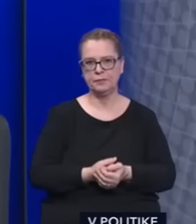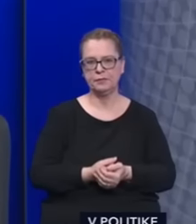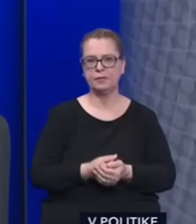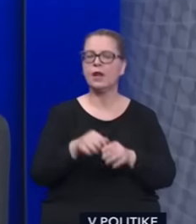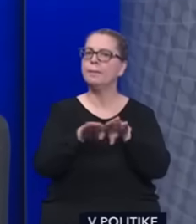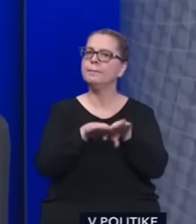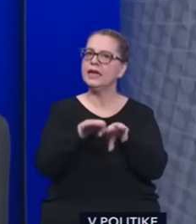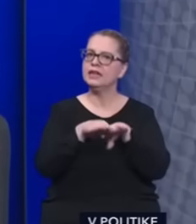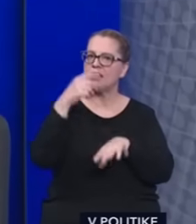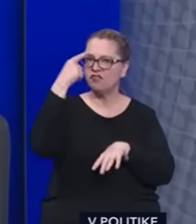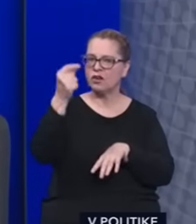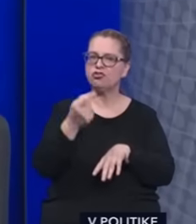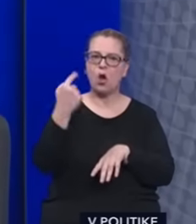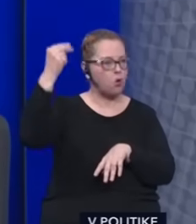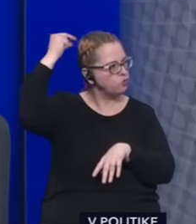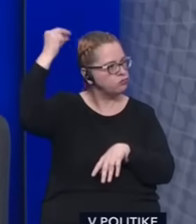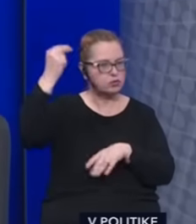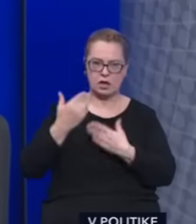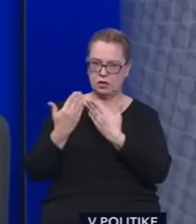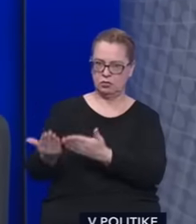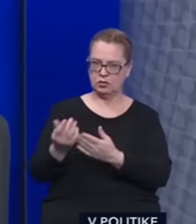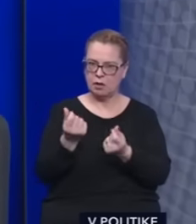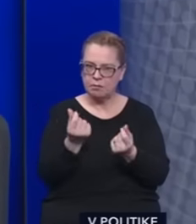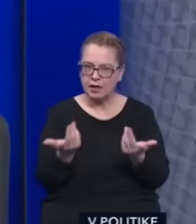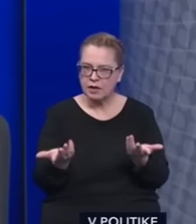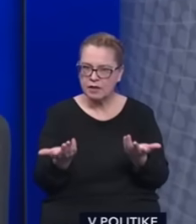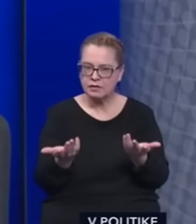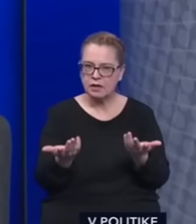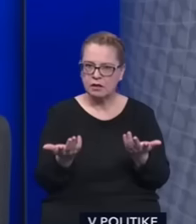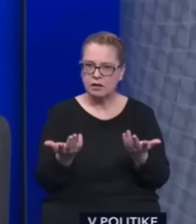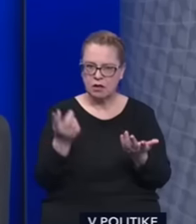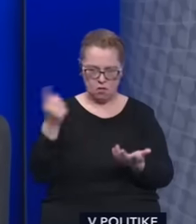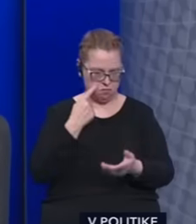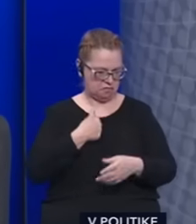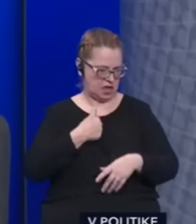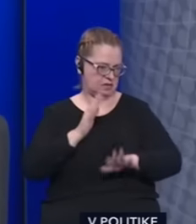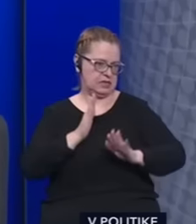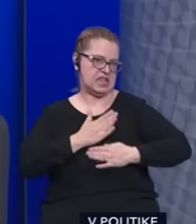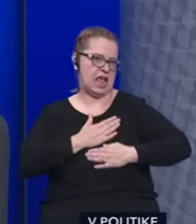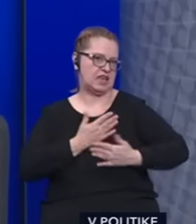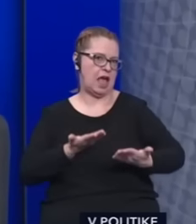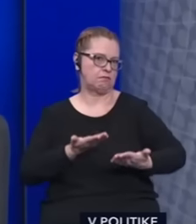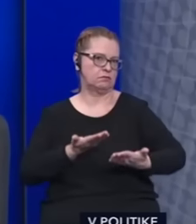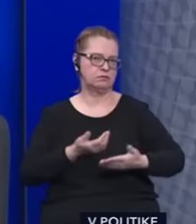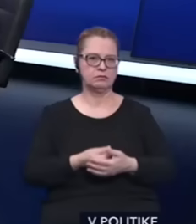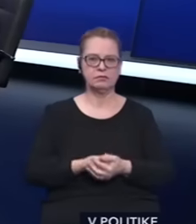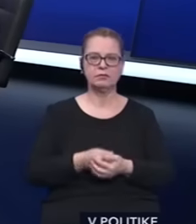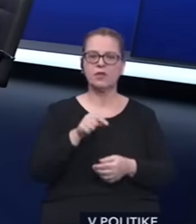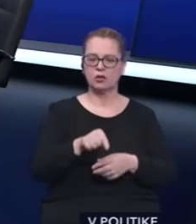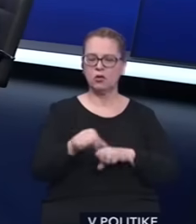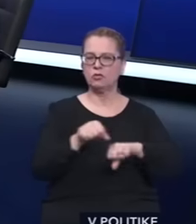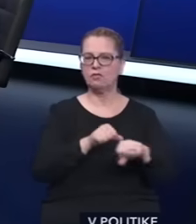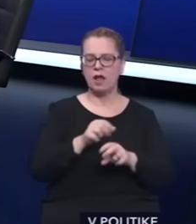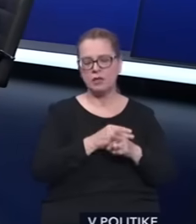minister Vlčan dostal od Budaja peniaze? A on povie, že si ich nechá? Táto vláda bola Pán plná Danko, korupcie